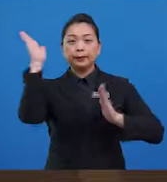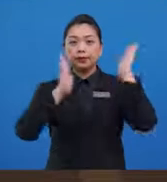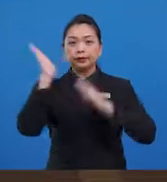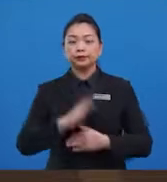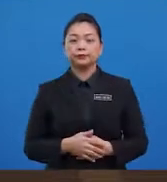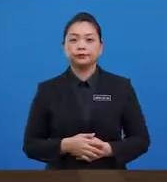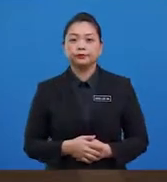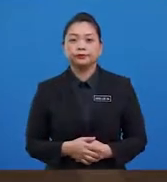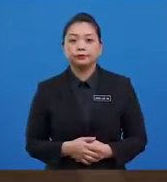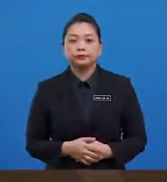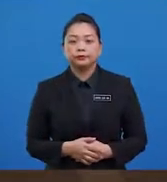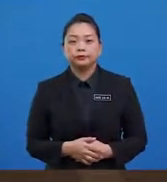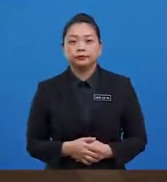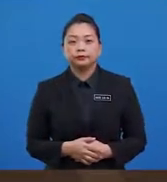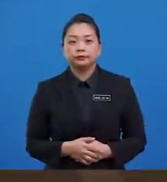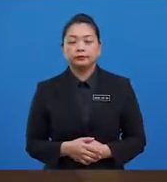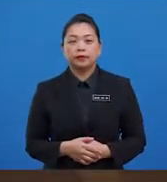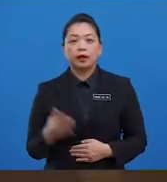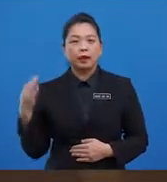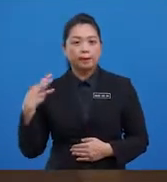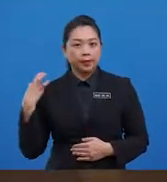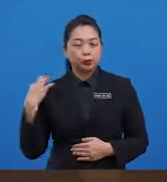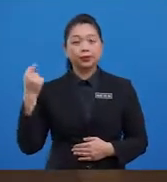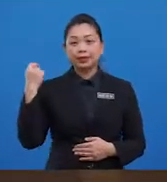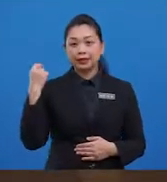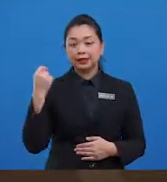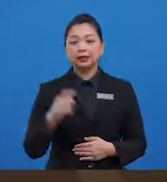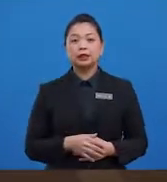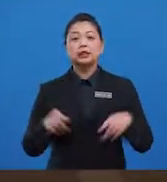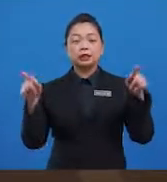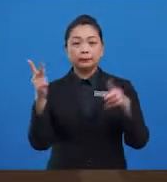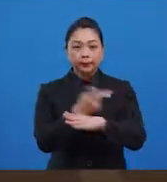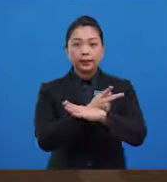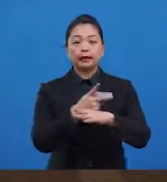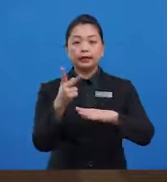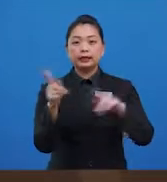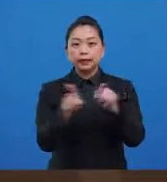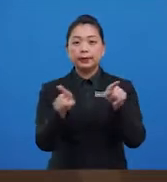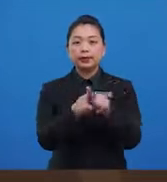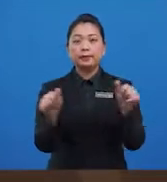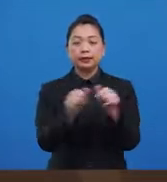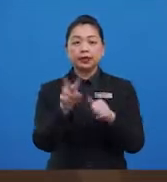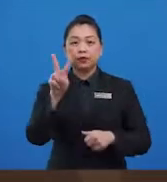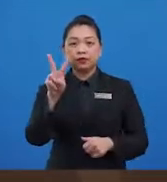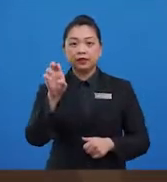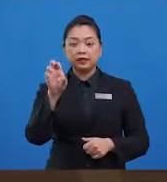tahu? Meskit ini dipakai bersama-sama vest, kemeja